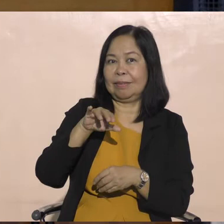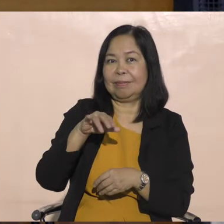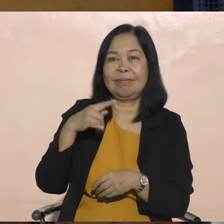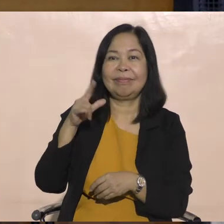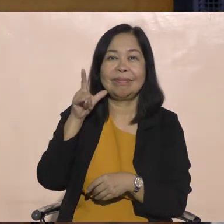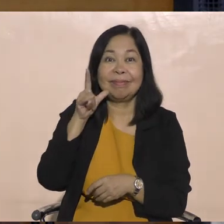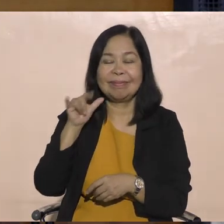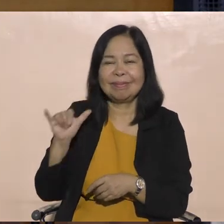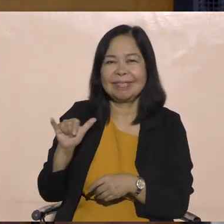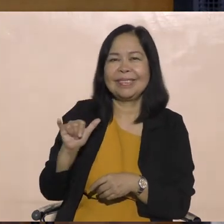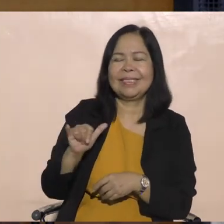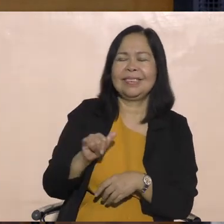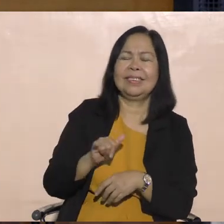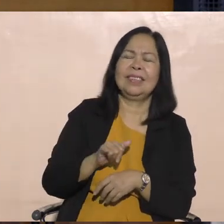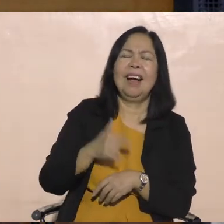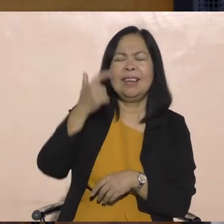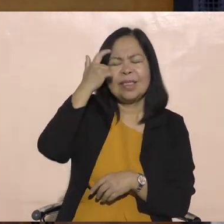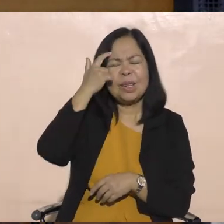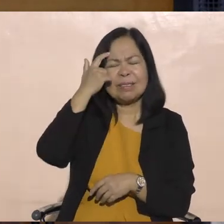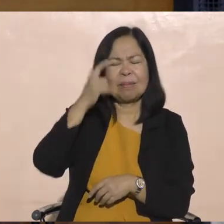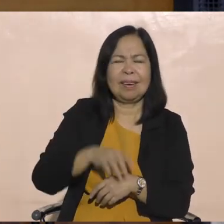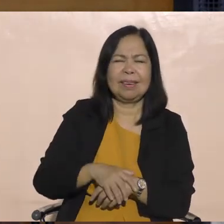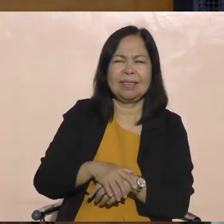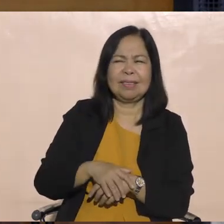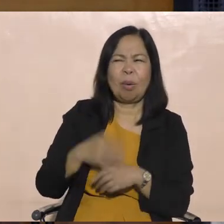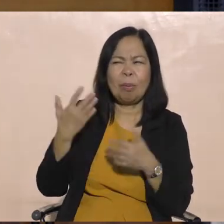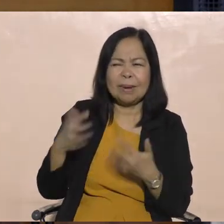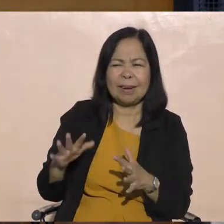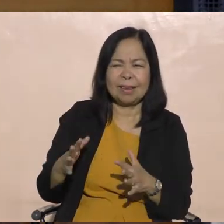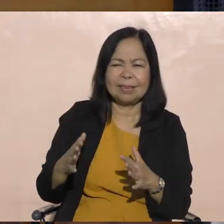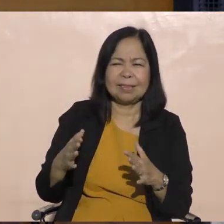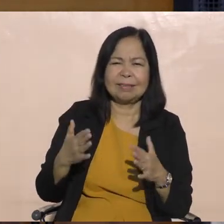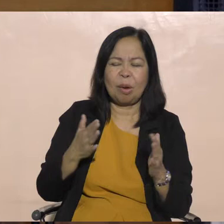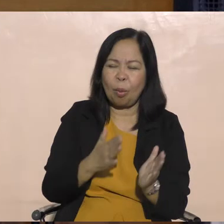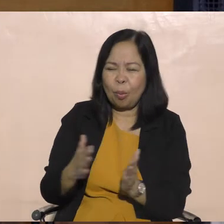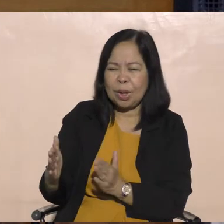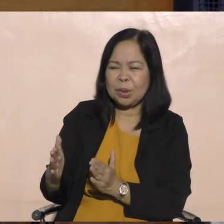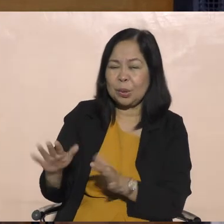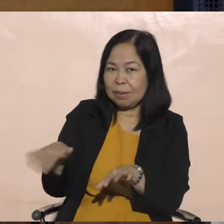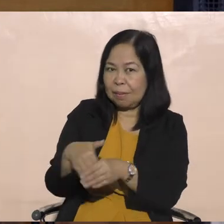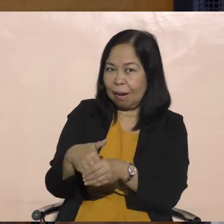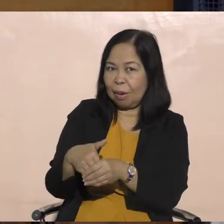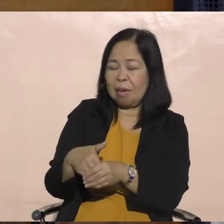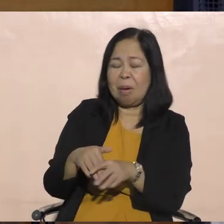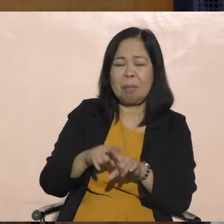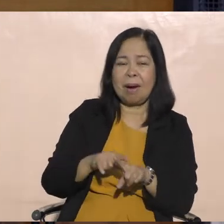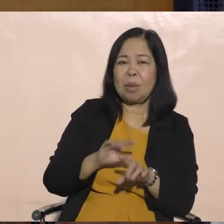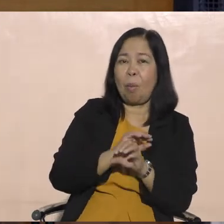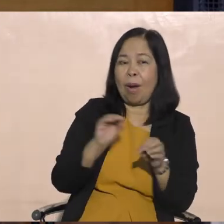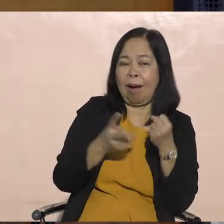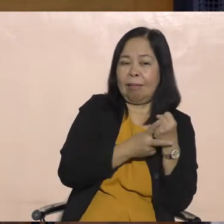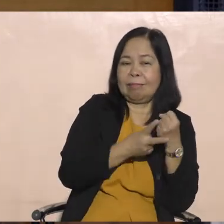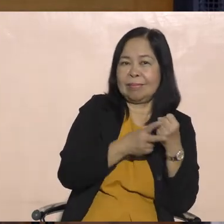kaigsunan, as a pastor, wala ko'y kwarta, mga kaigsunan. I don't have a savings, mga kaigsunan, sa bank. Or,